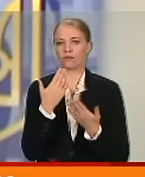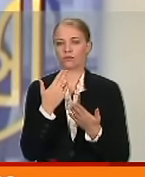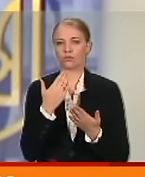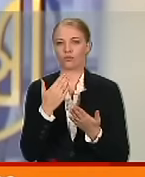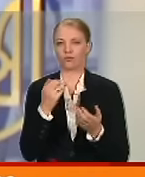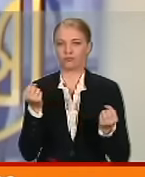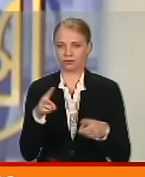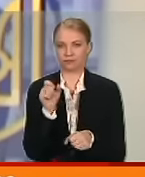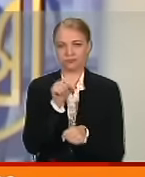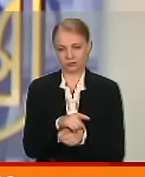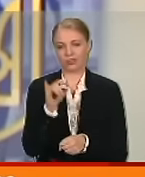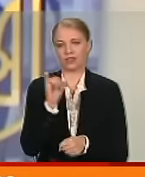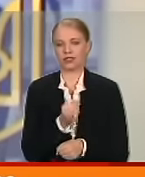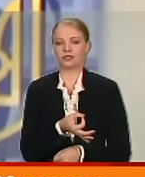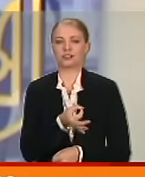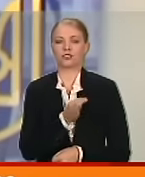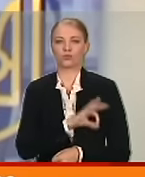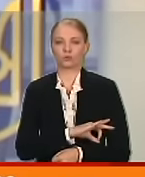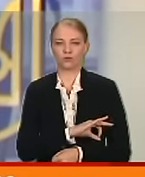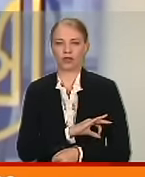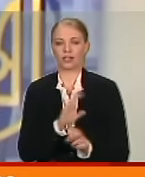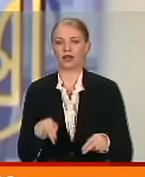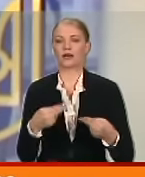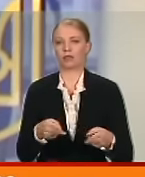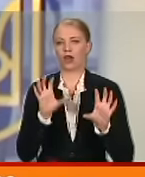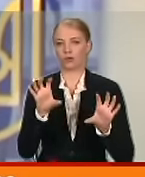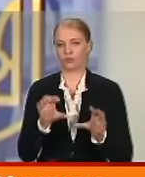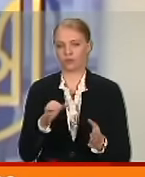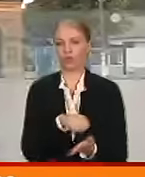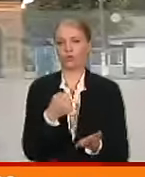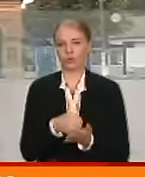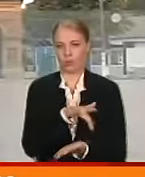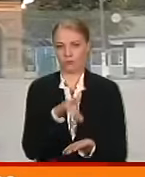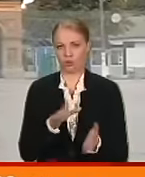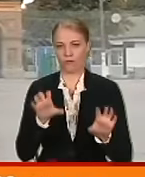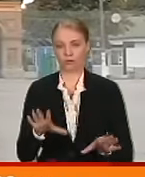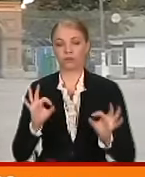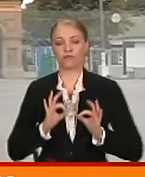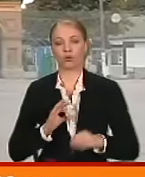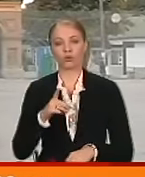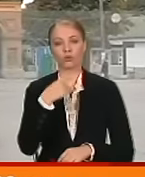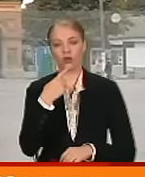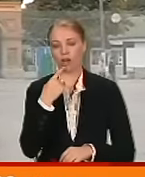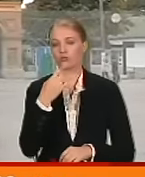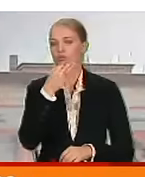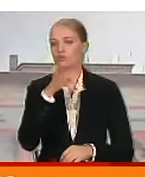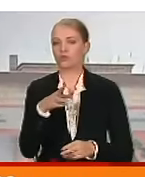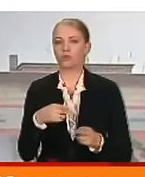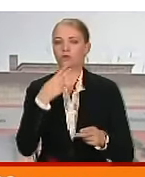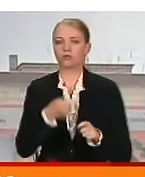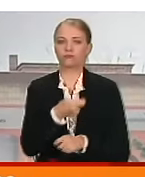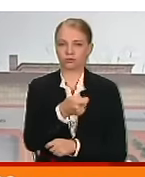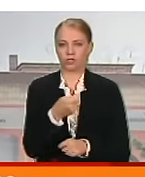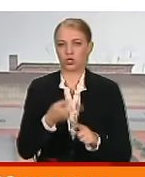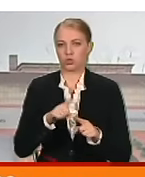приписів відповідно і застосування кримінального законодавства до міського голови. У прокуратурі ж кажуть, жодних позовів та заяв